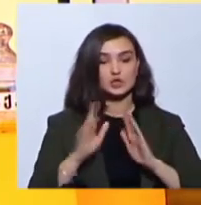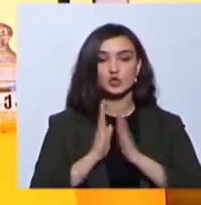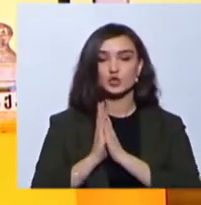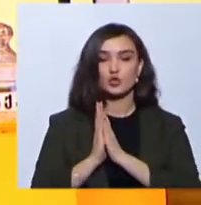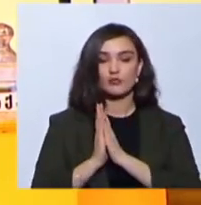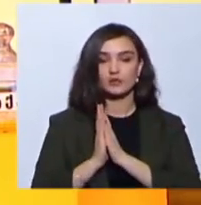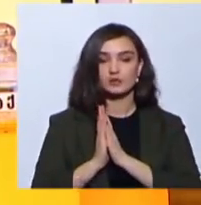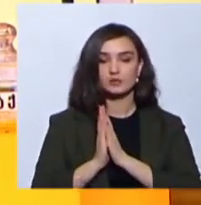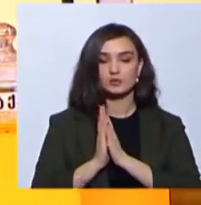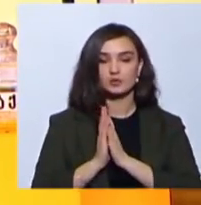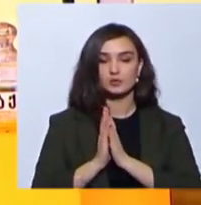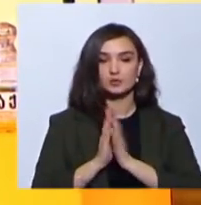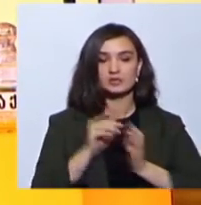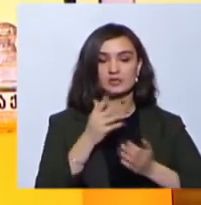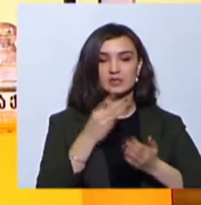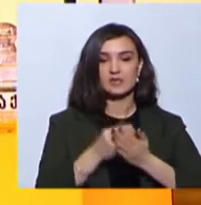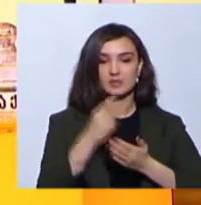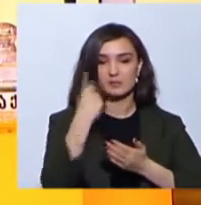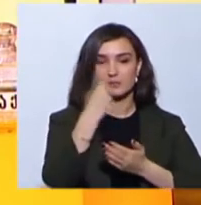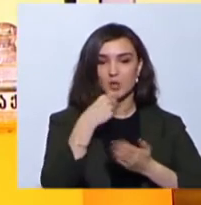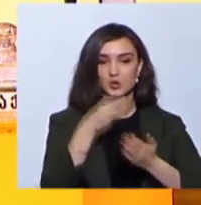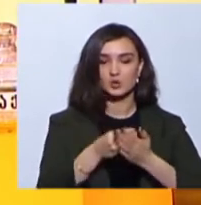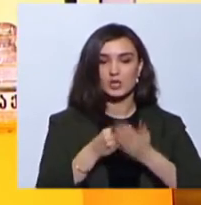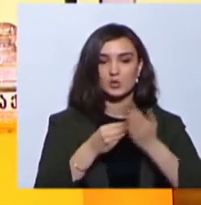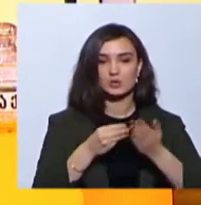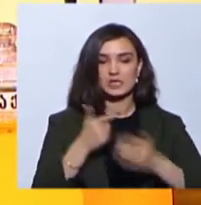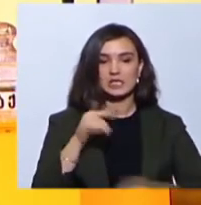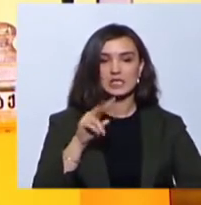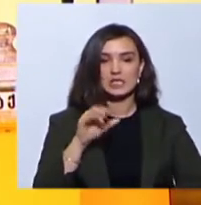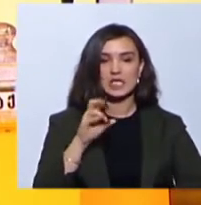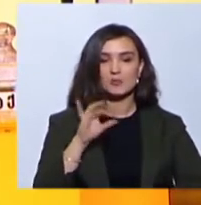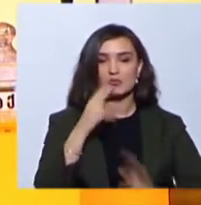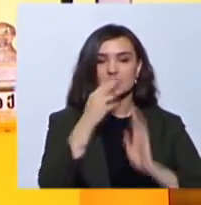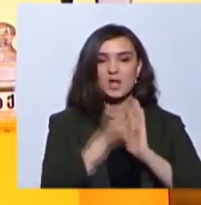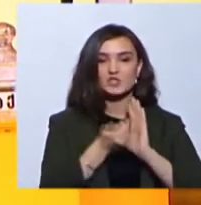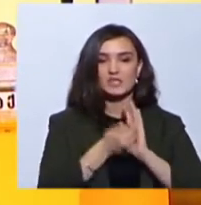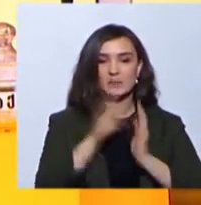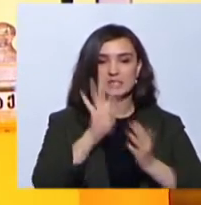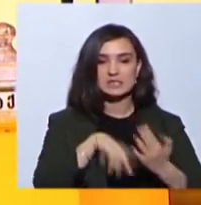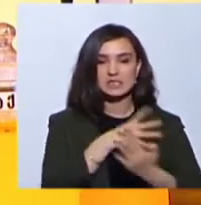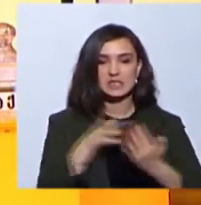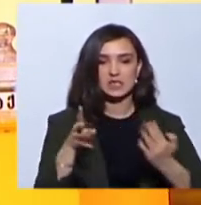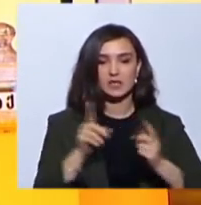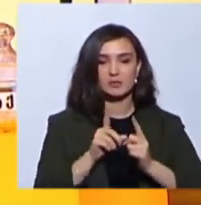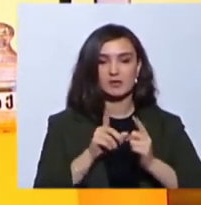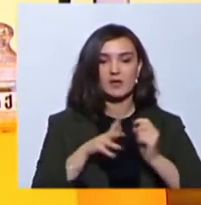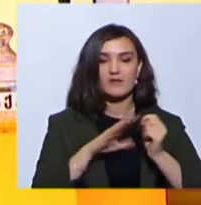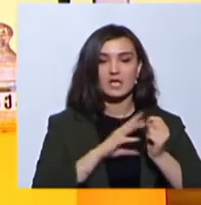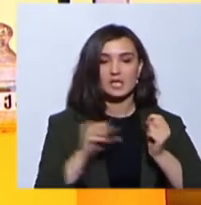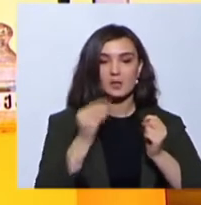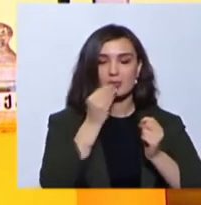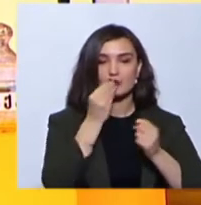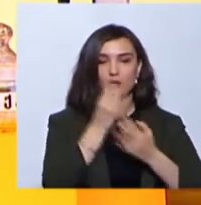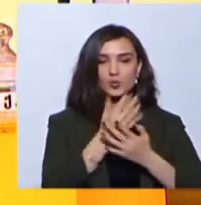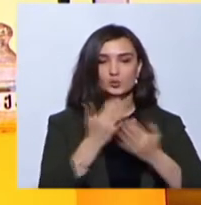სთხოვეთ იქონიოთ თქვენ, თქვენი პერსონალური გლიკემიური ინდექსის ცხრილი. ეს რას ნიშნავს? ყველა პროდუქტს აქვს